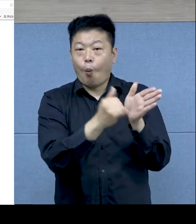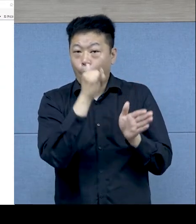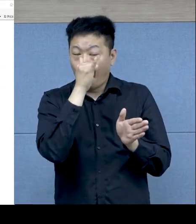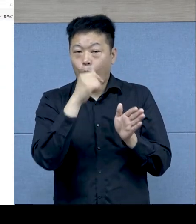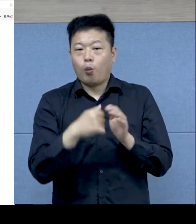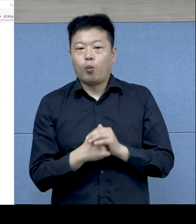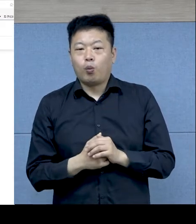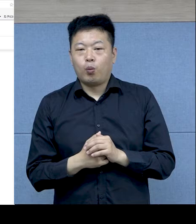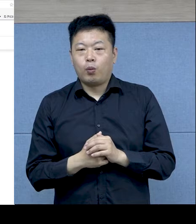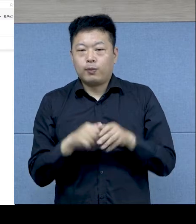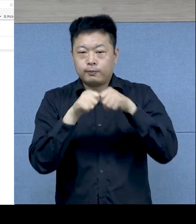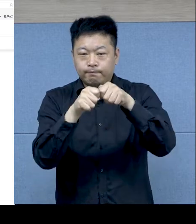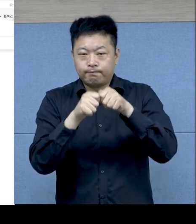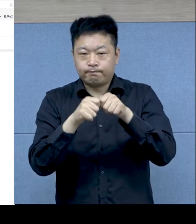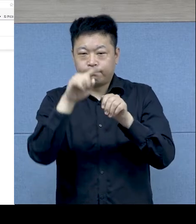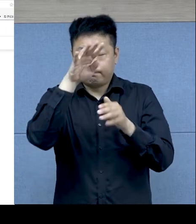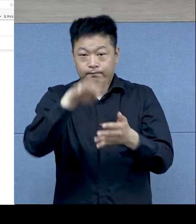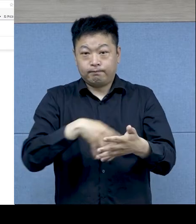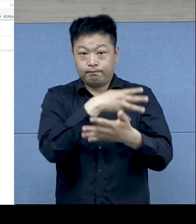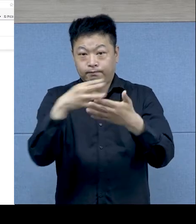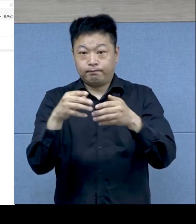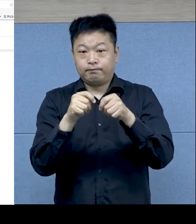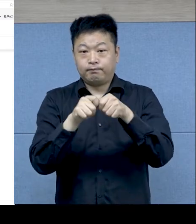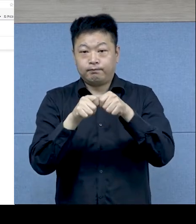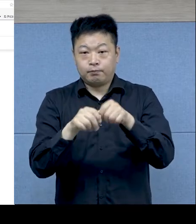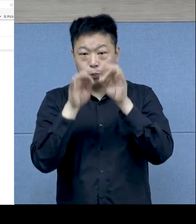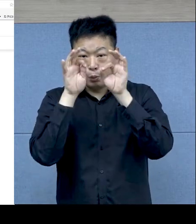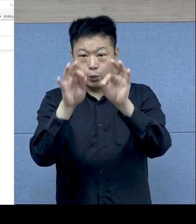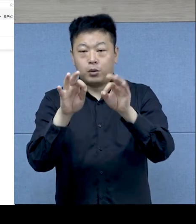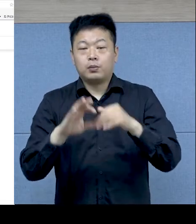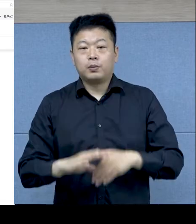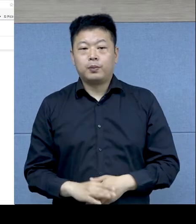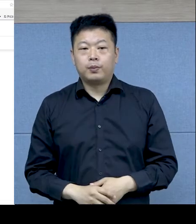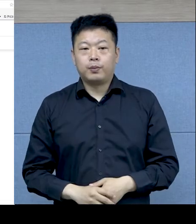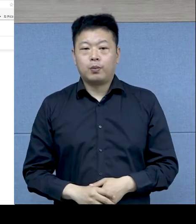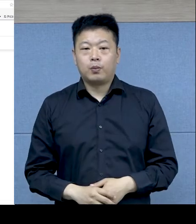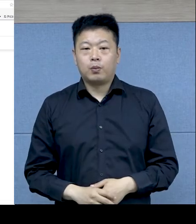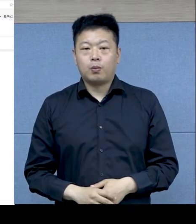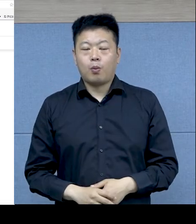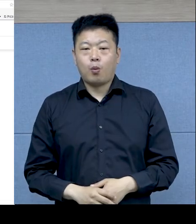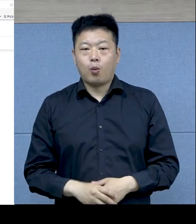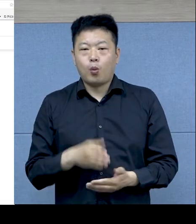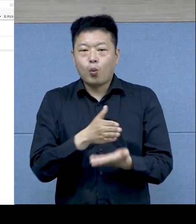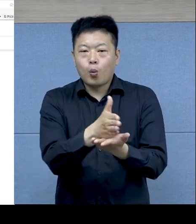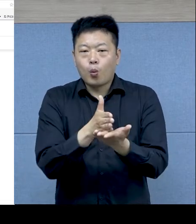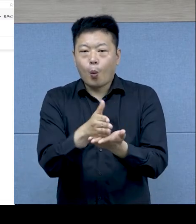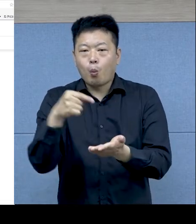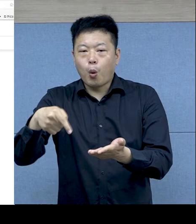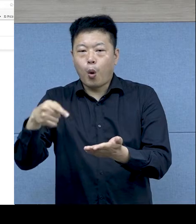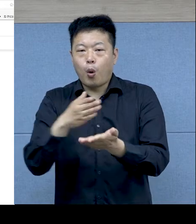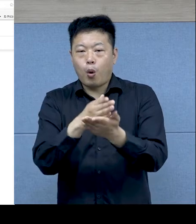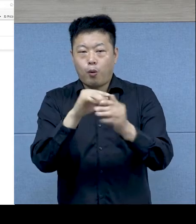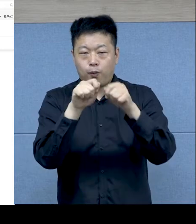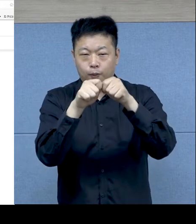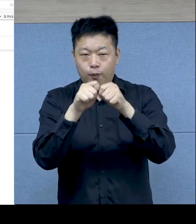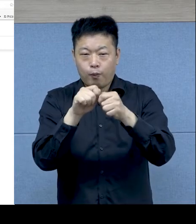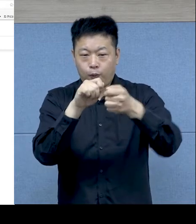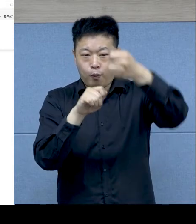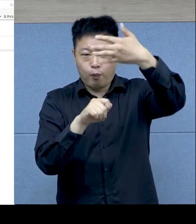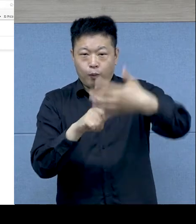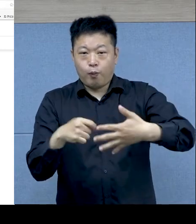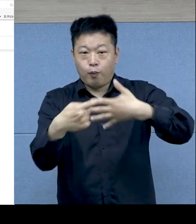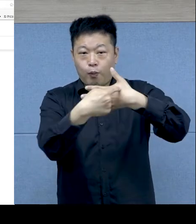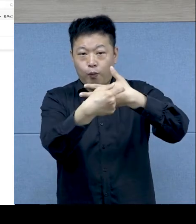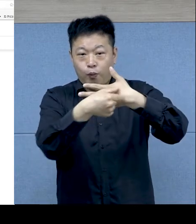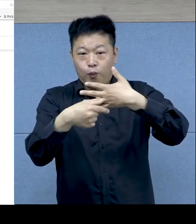생겼어요. 사업별 예산 세부 계획을 보시면서 보이시는 목명과